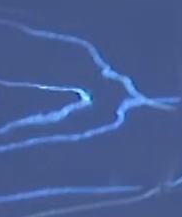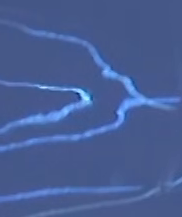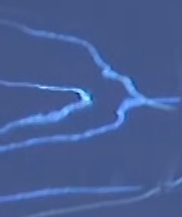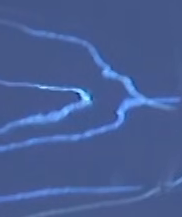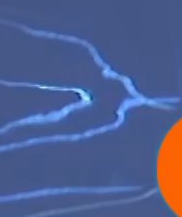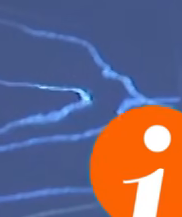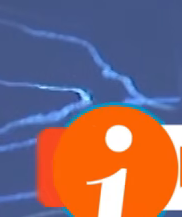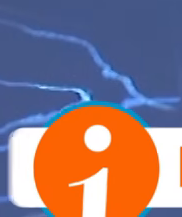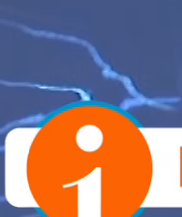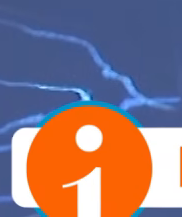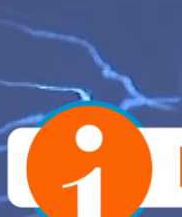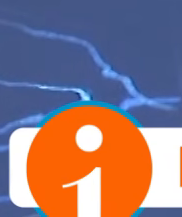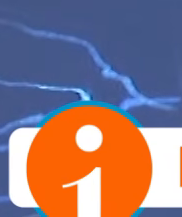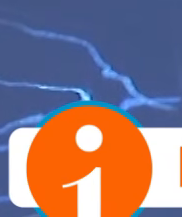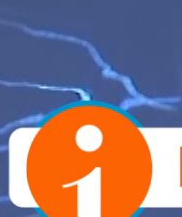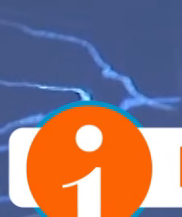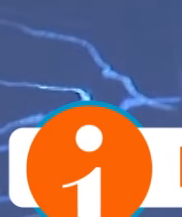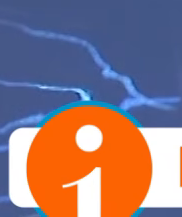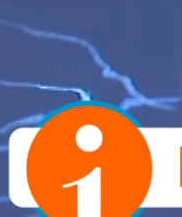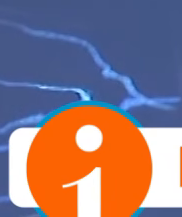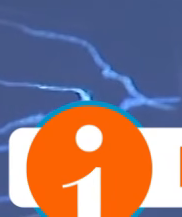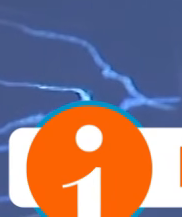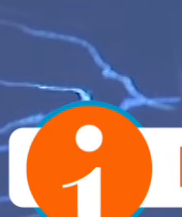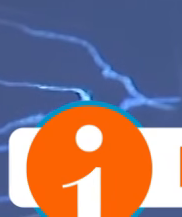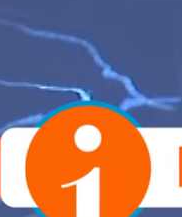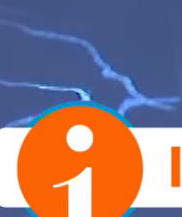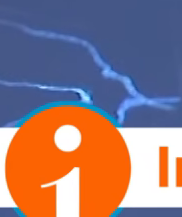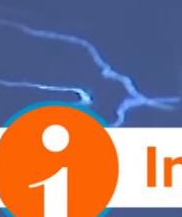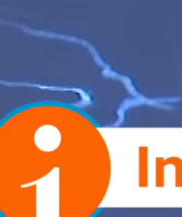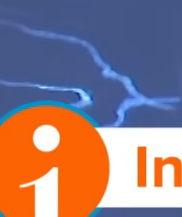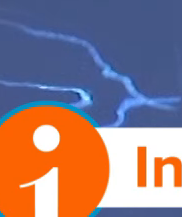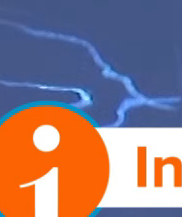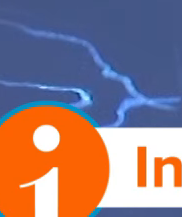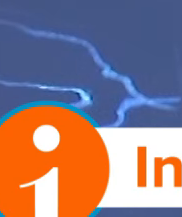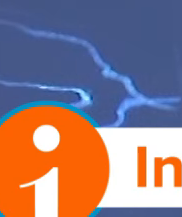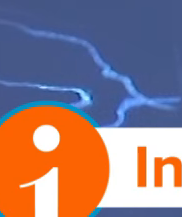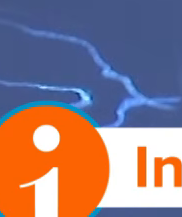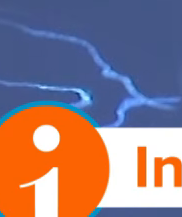қызықты ақпараттар Информ Бюроның YouTube арнасында. Жазылыңыздар,